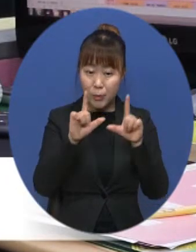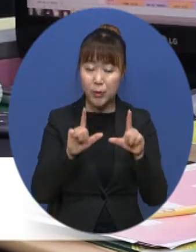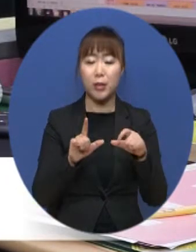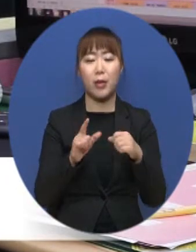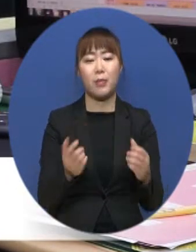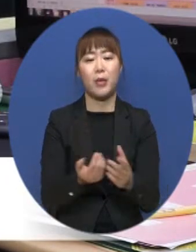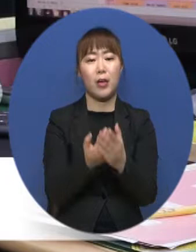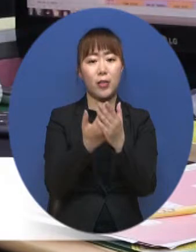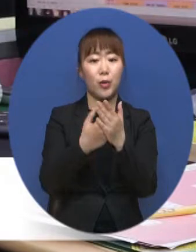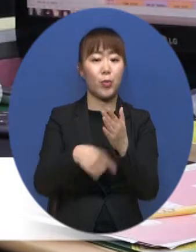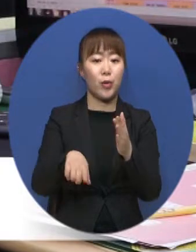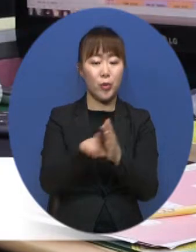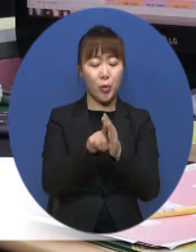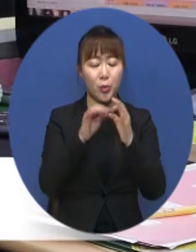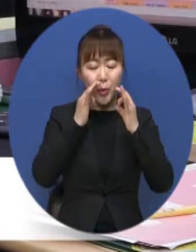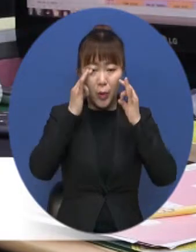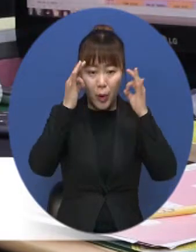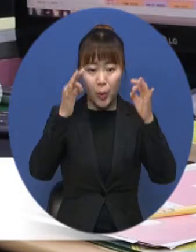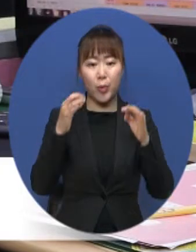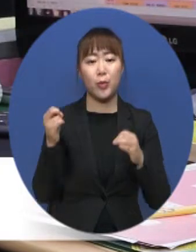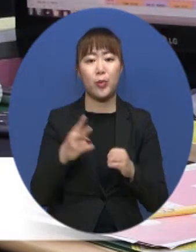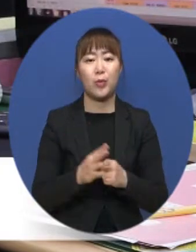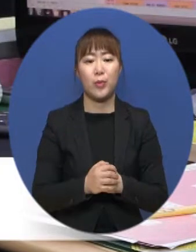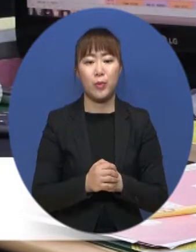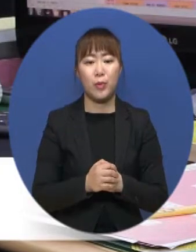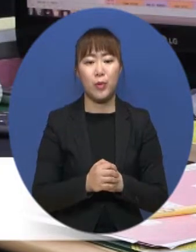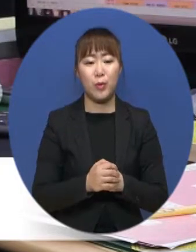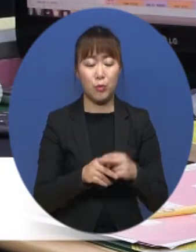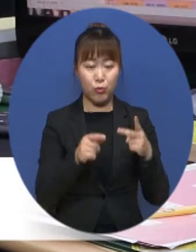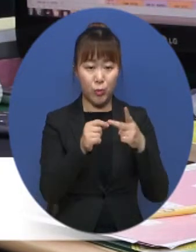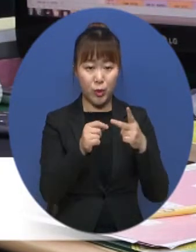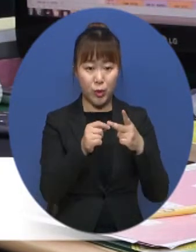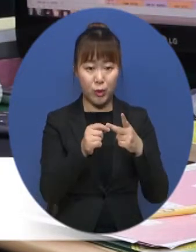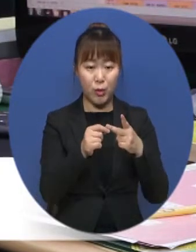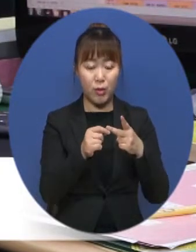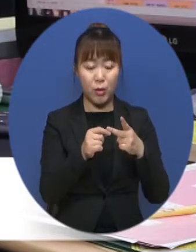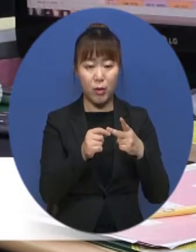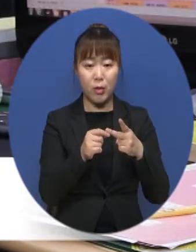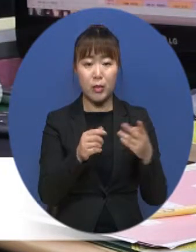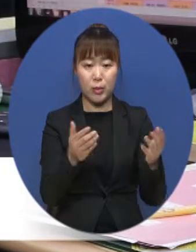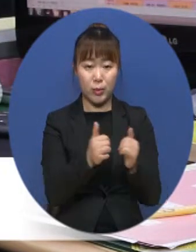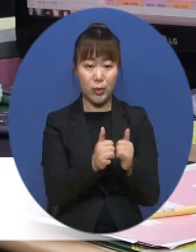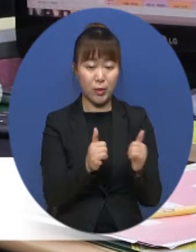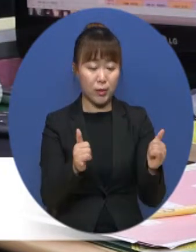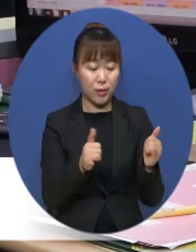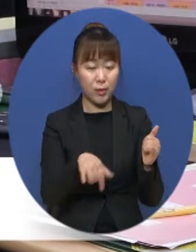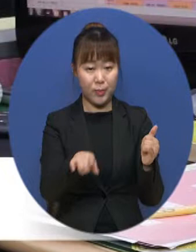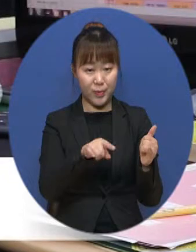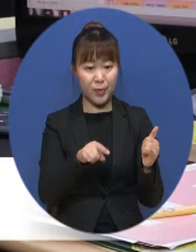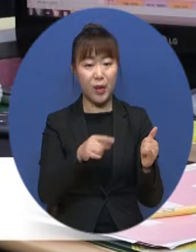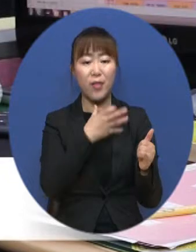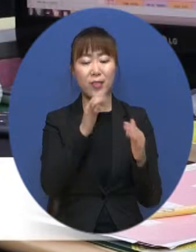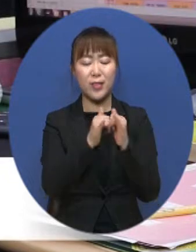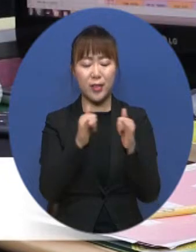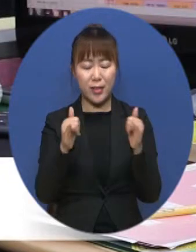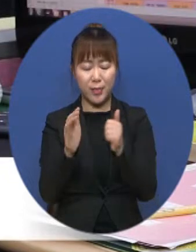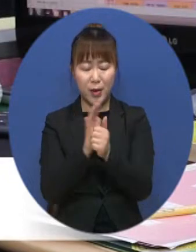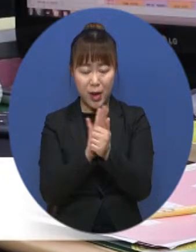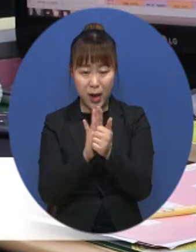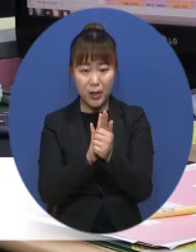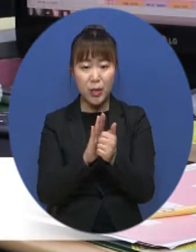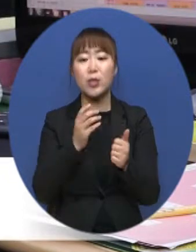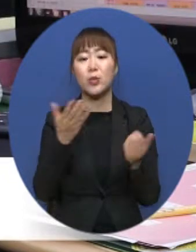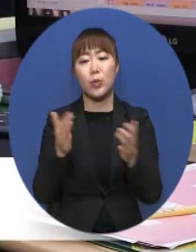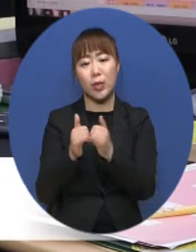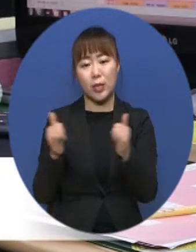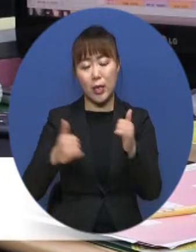삶의 질을 향상시키기 위해서 저희가 노력을 하겠고, 둘째로는 우리 종사자들, 어르신들을 모시는 종사자들의 처우